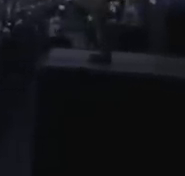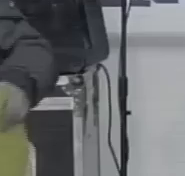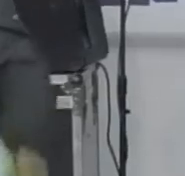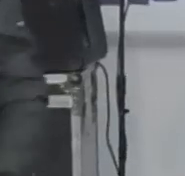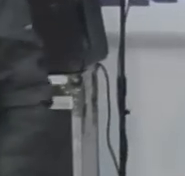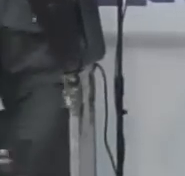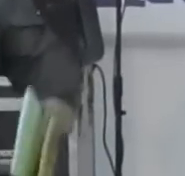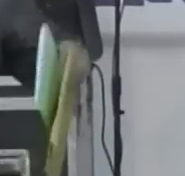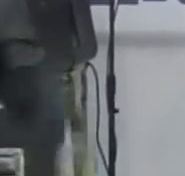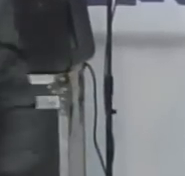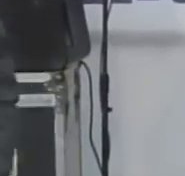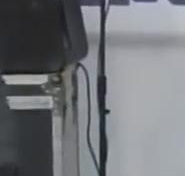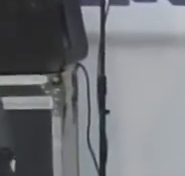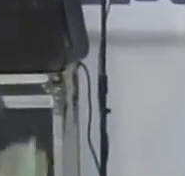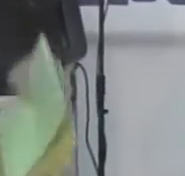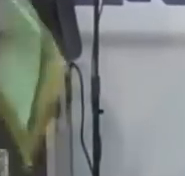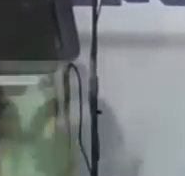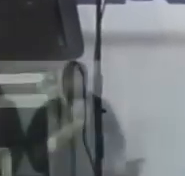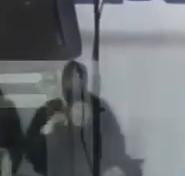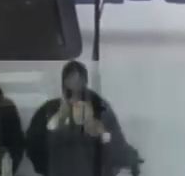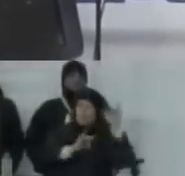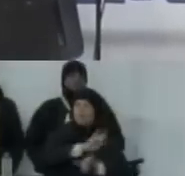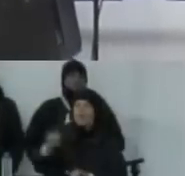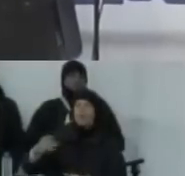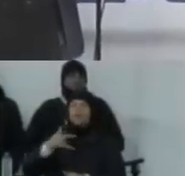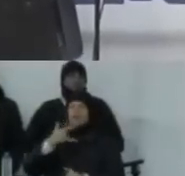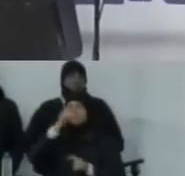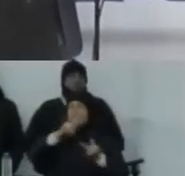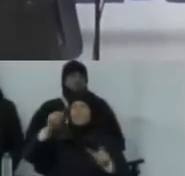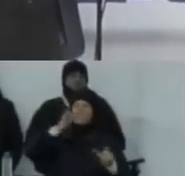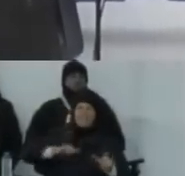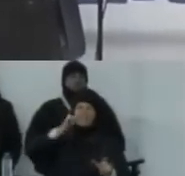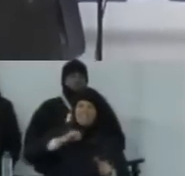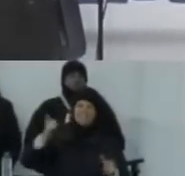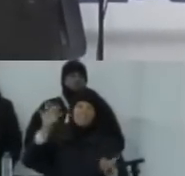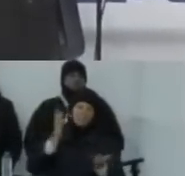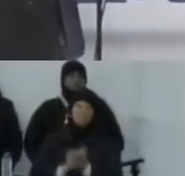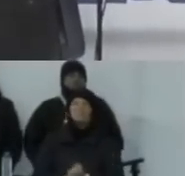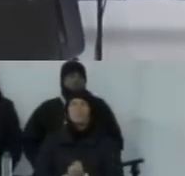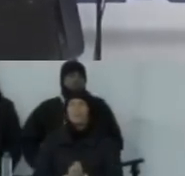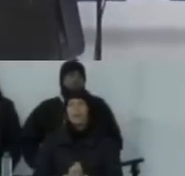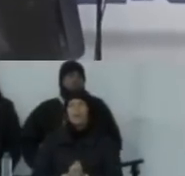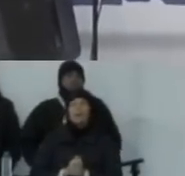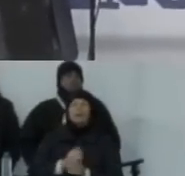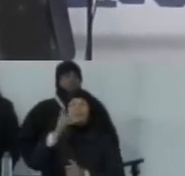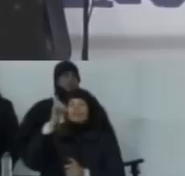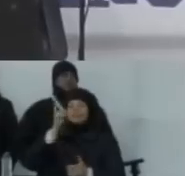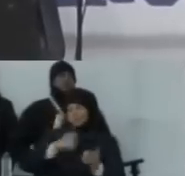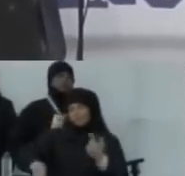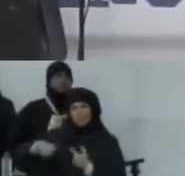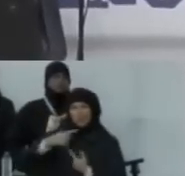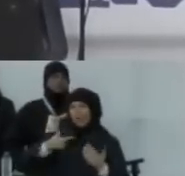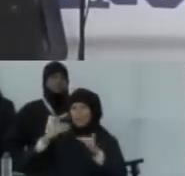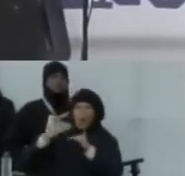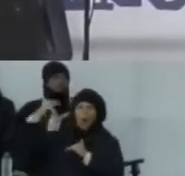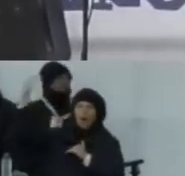gente prescritta, patteggiata, di P2, di massoni. Signori, noi siamo oltre, stiamo